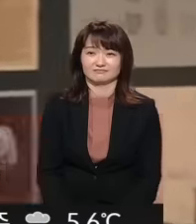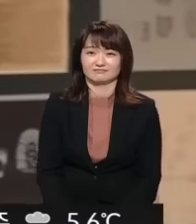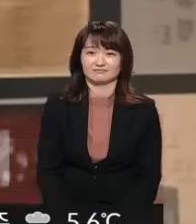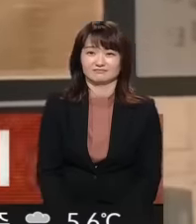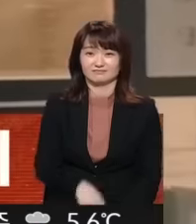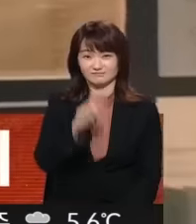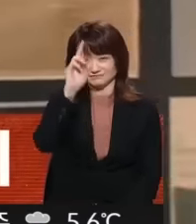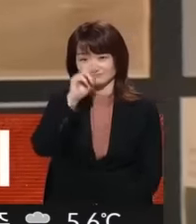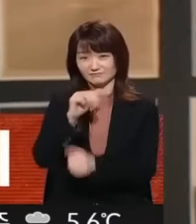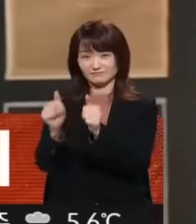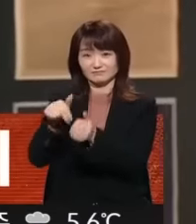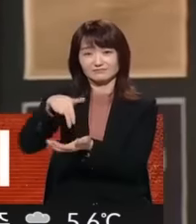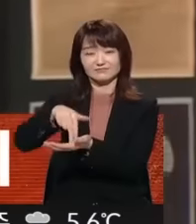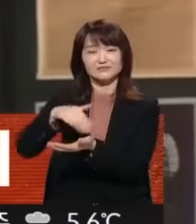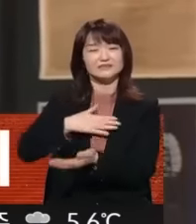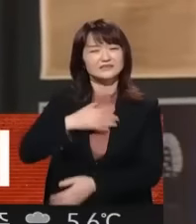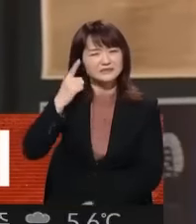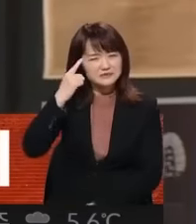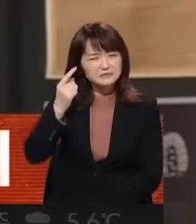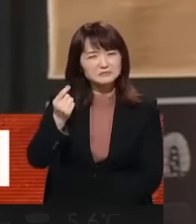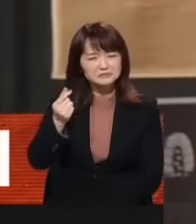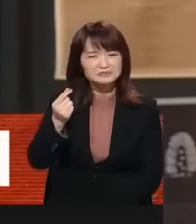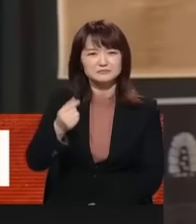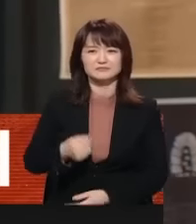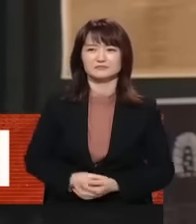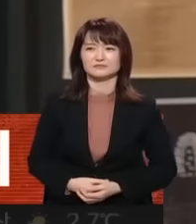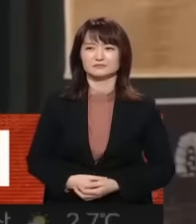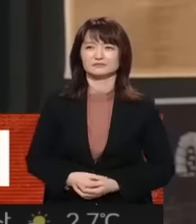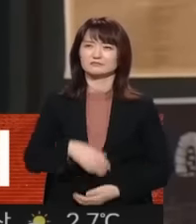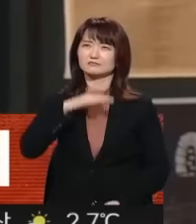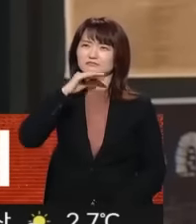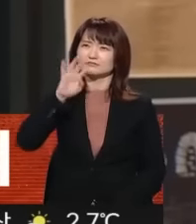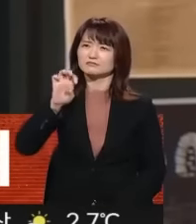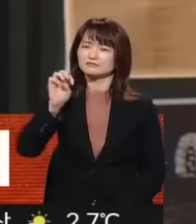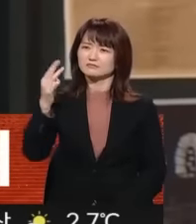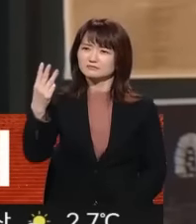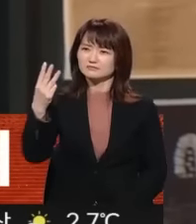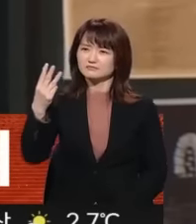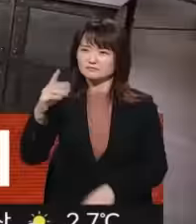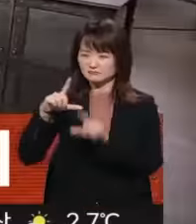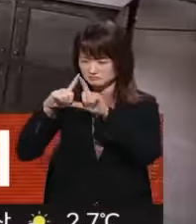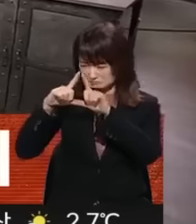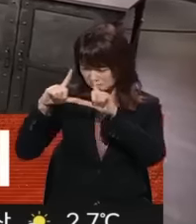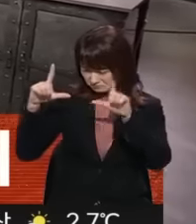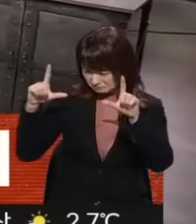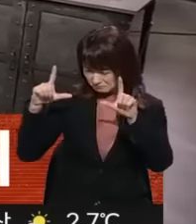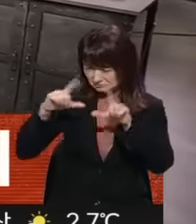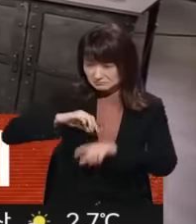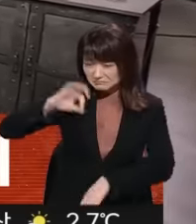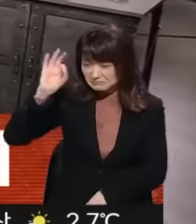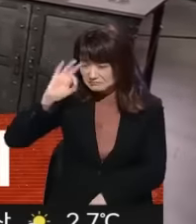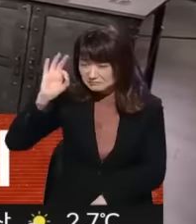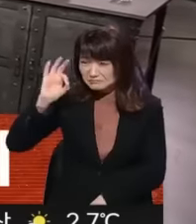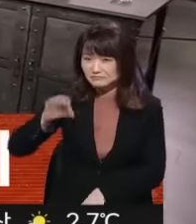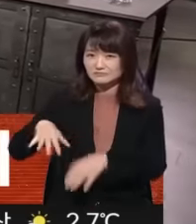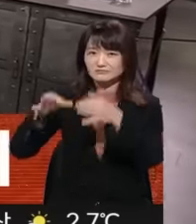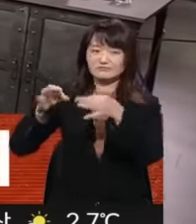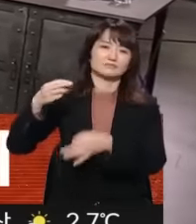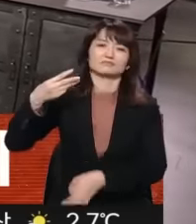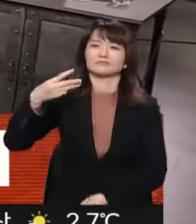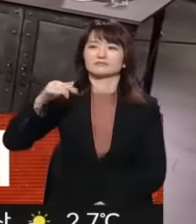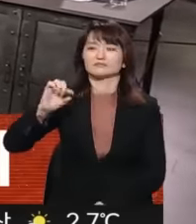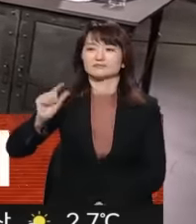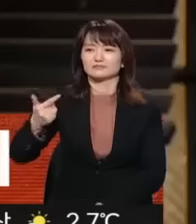변호사님 의견부터 비슷한 생각인데 제가 지금 한 43살짜리 연예인들을 제가 좀 찾아보니까 뭐 김래원